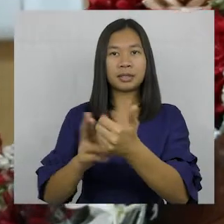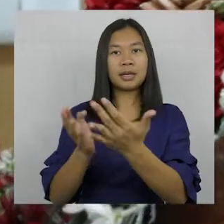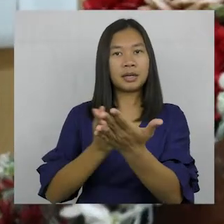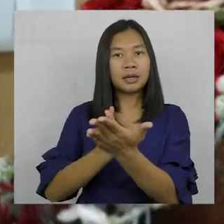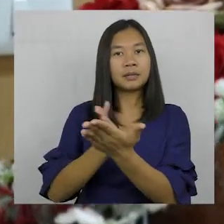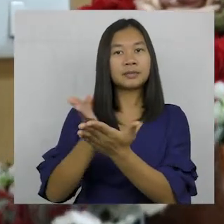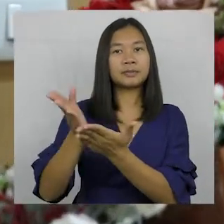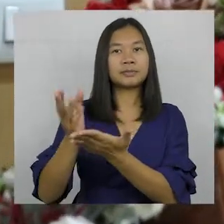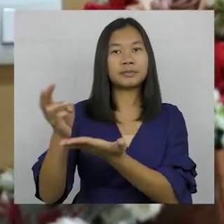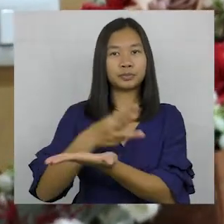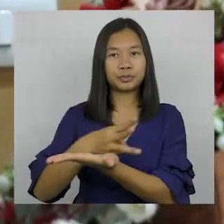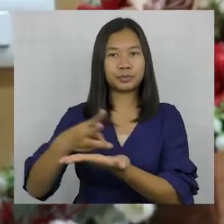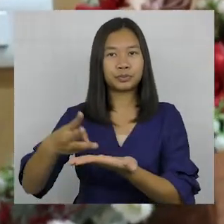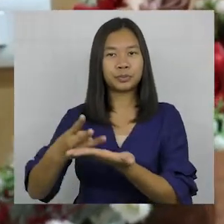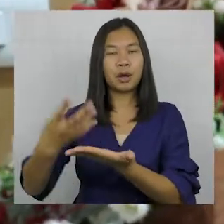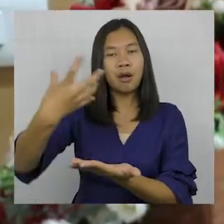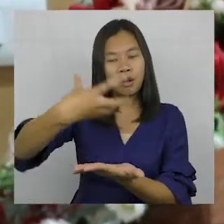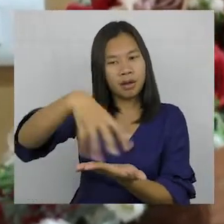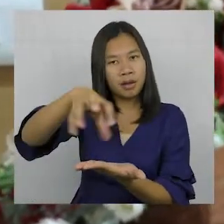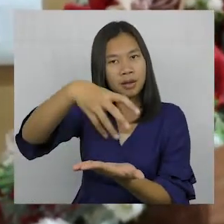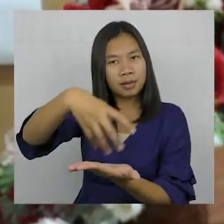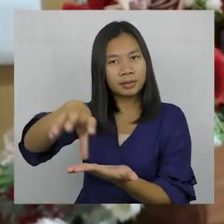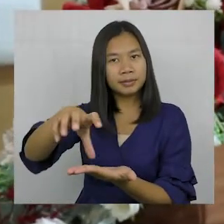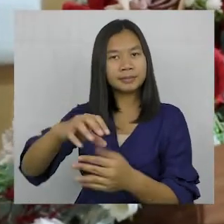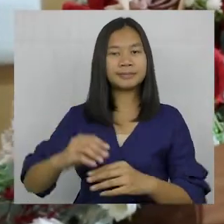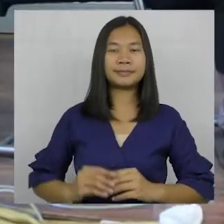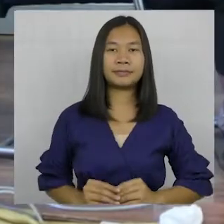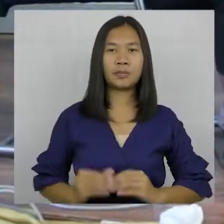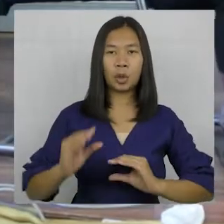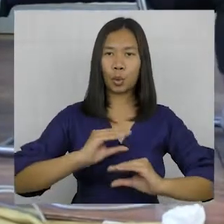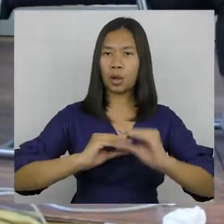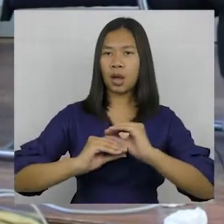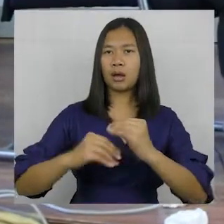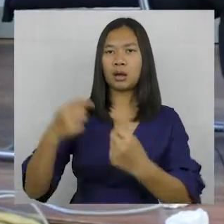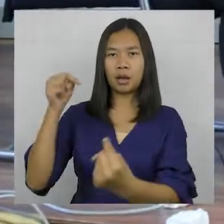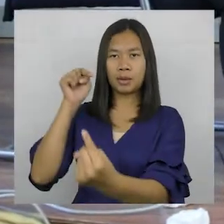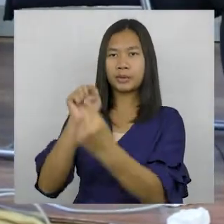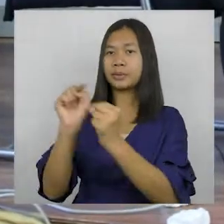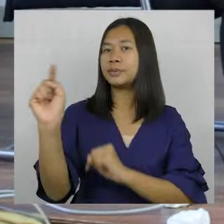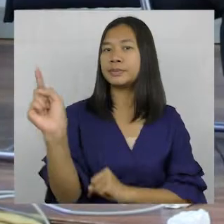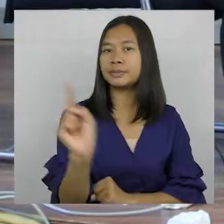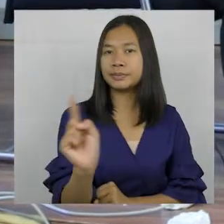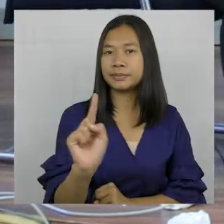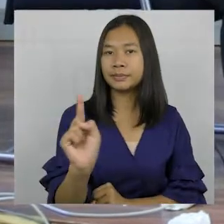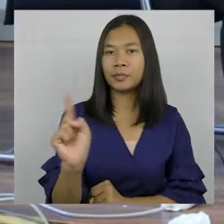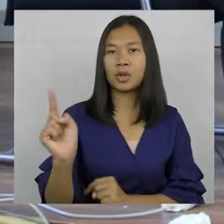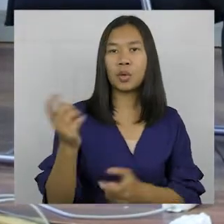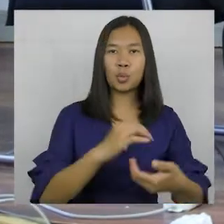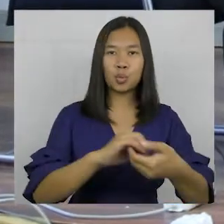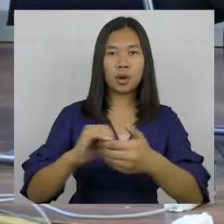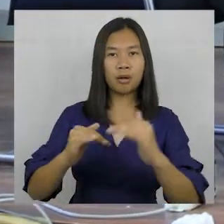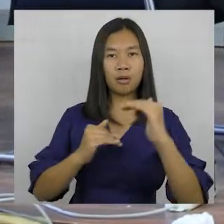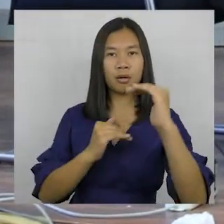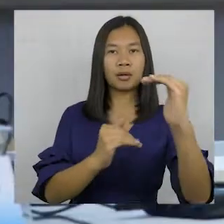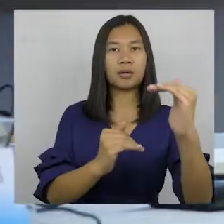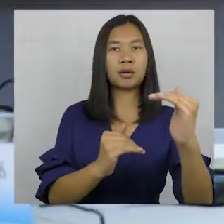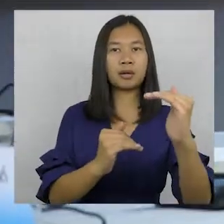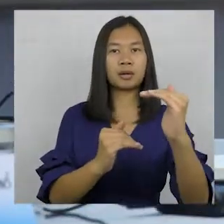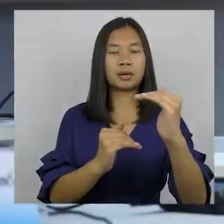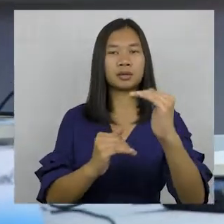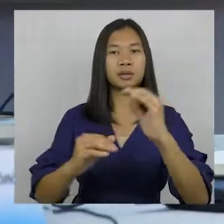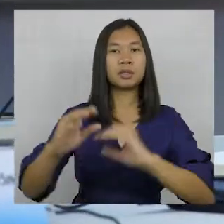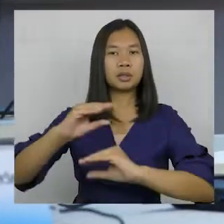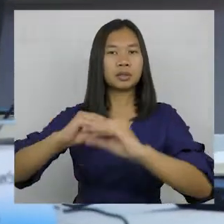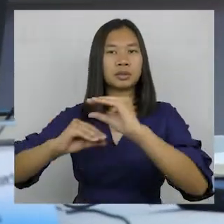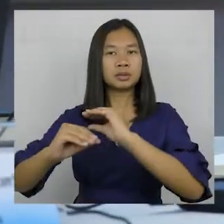สวัสดิ์รองอธิการบดีฝ่ายวิชาการกล่าวรายงานโครงการนี้มีวัตถุประสงค์เพื่อเป็นการร่วมกันกำหนดทิศทางและกรอบโ